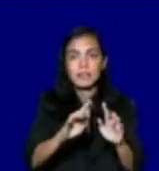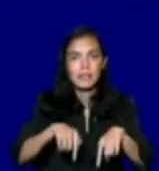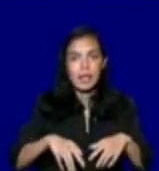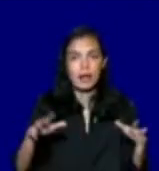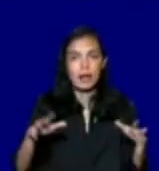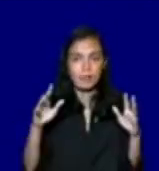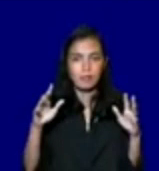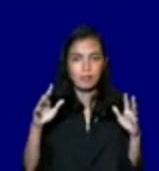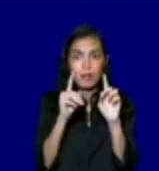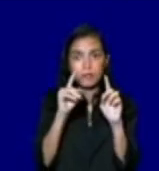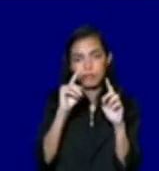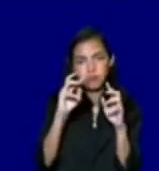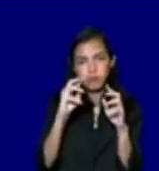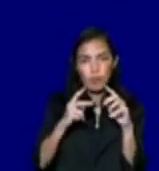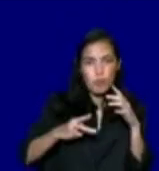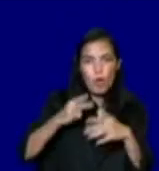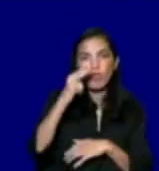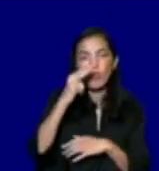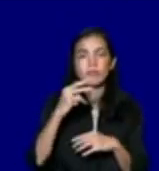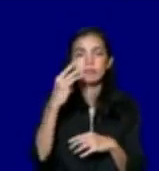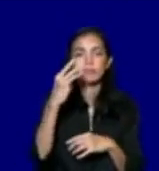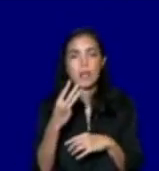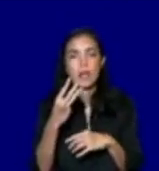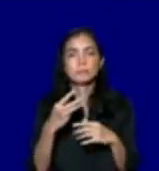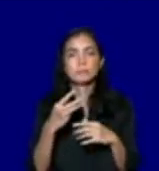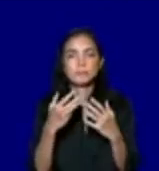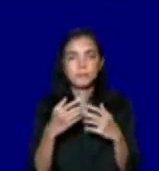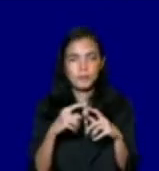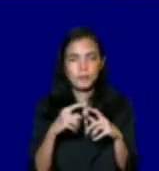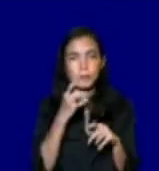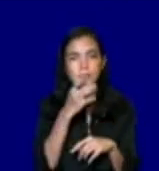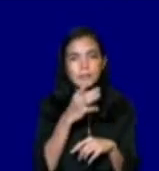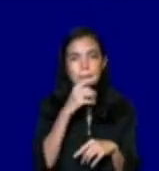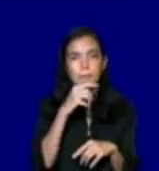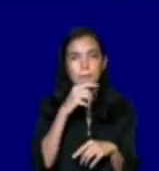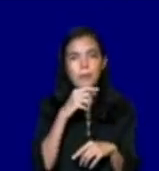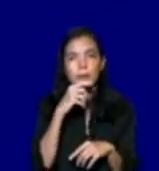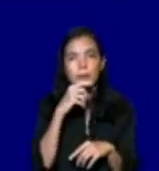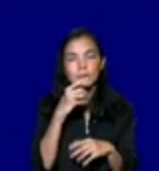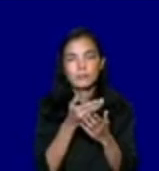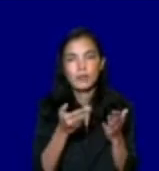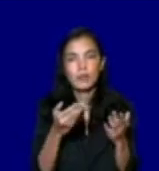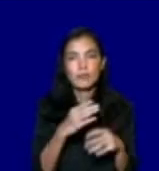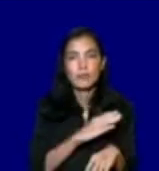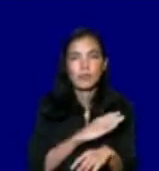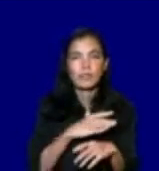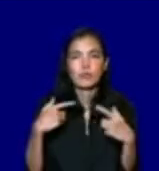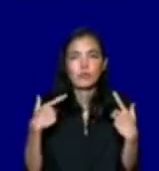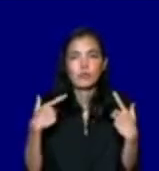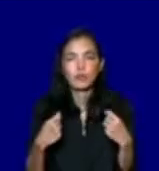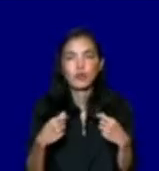akan segera kita beresin maka harapan kami pesan kepada para bupati pak gubernur tolong pilih kepala BKD yang